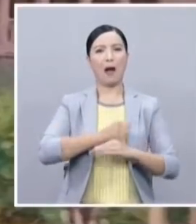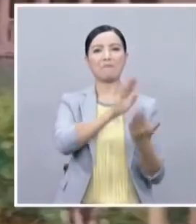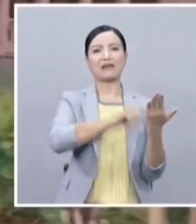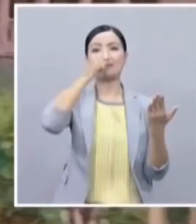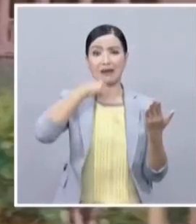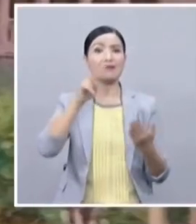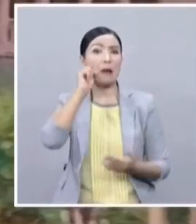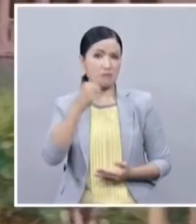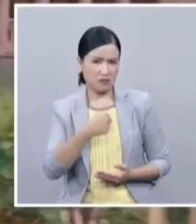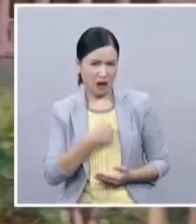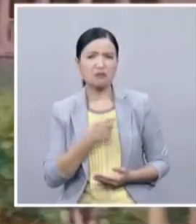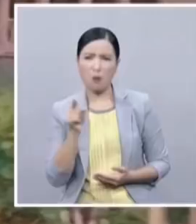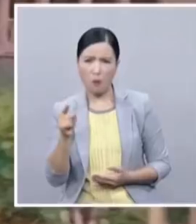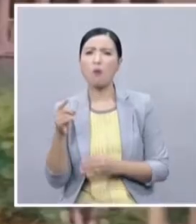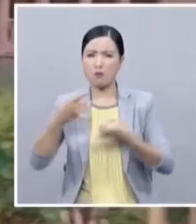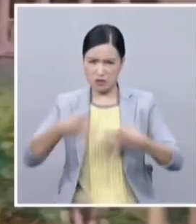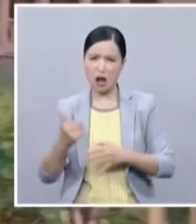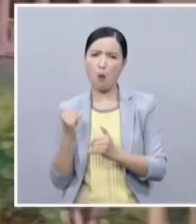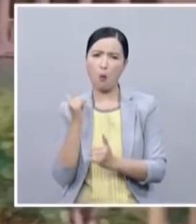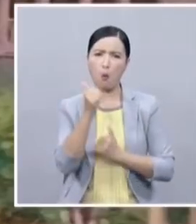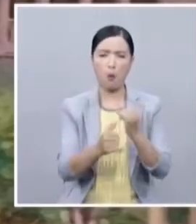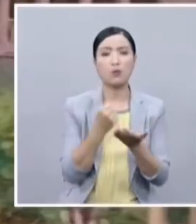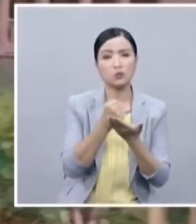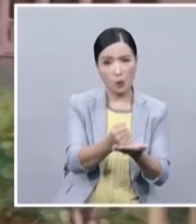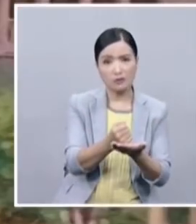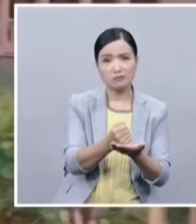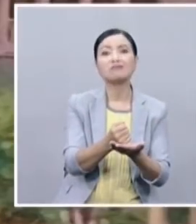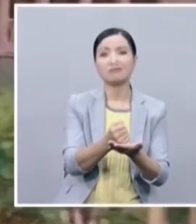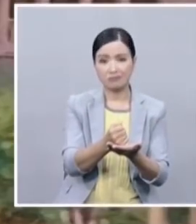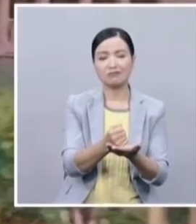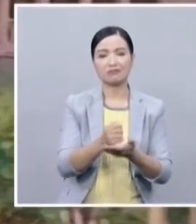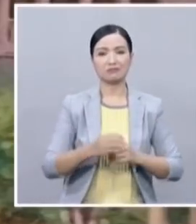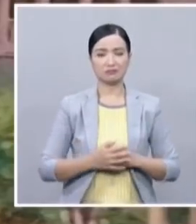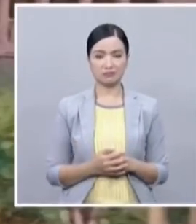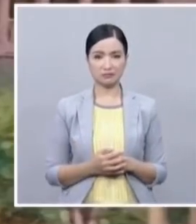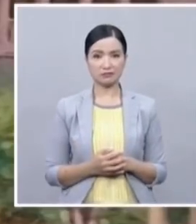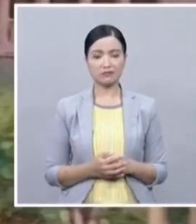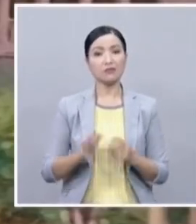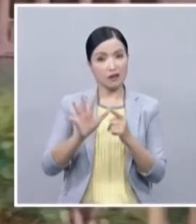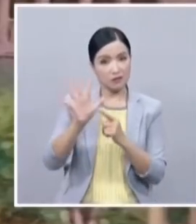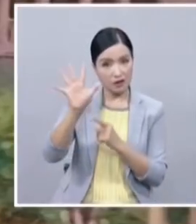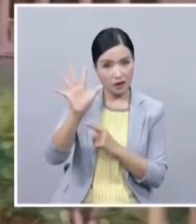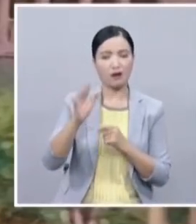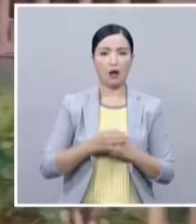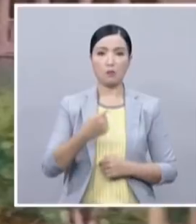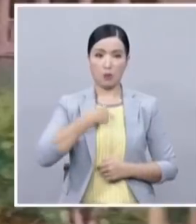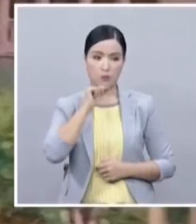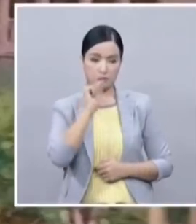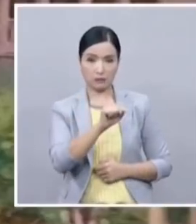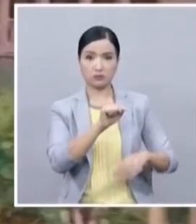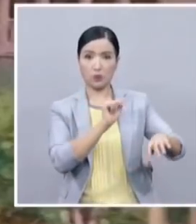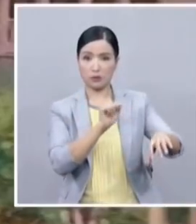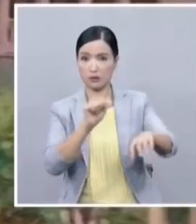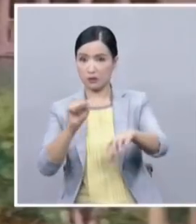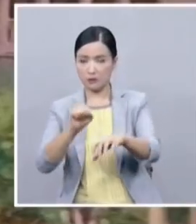มกับที่มีน้ำใจเสี่ยงอันตรายมาช่วยเราจนกว่าจะเดินทางกลับประเทศนะครับ เรื่องที่5ก็คือผมได้สั่งการให้ทุกหน่วยงานที่อยู่ข้